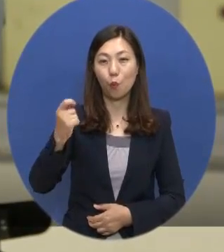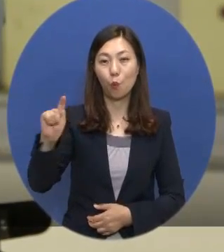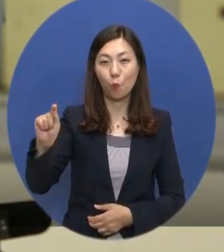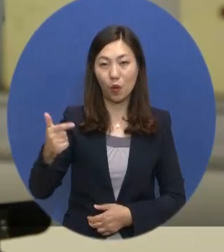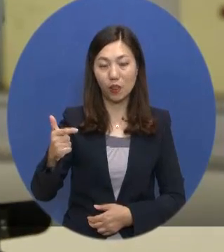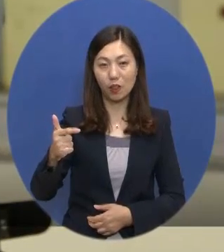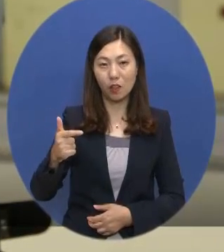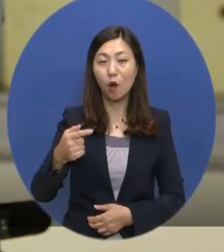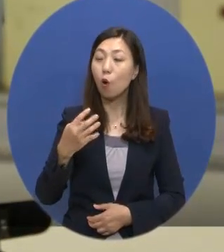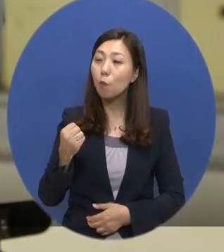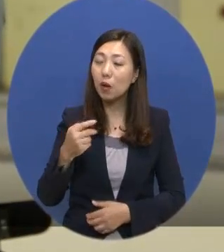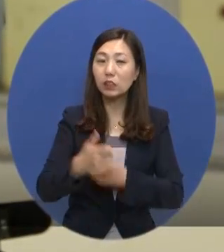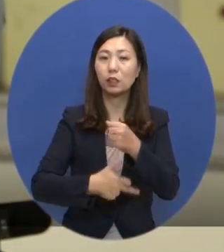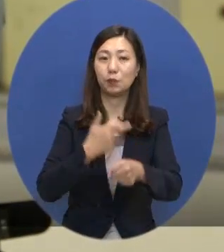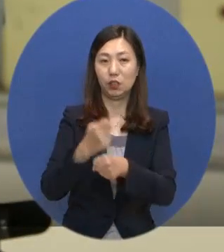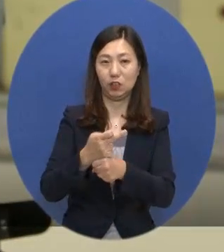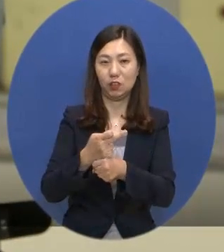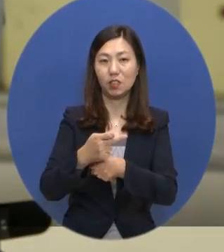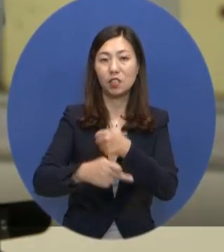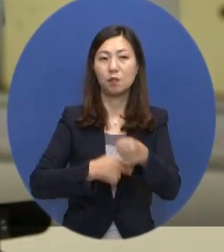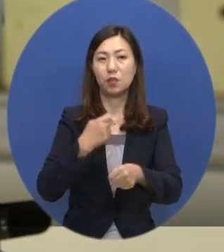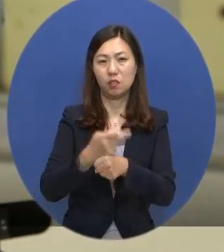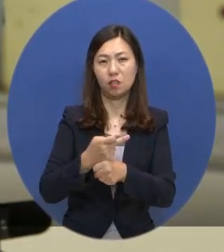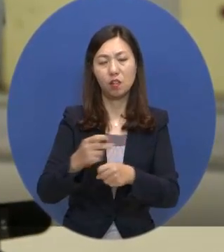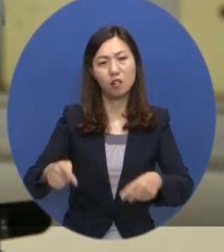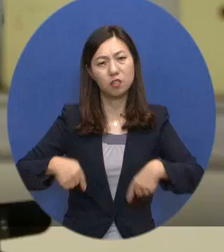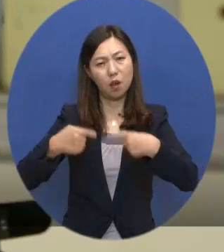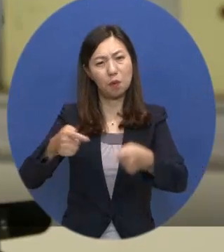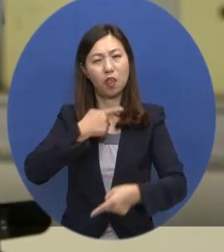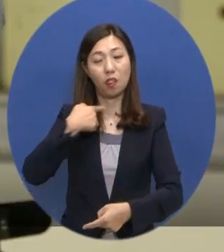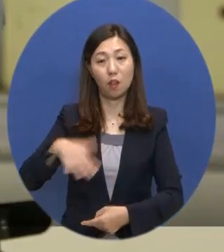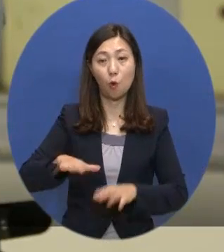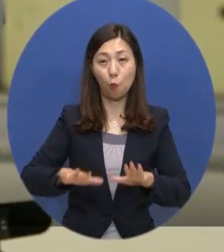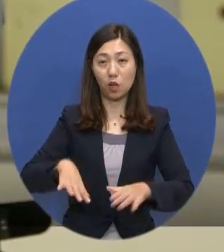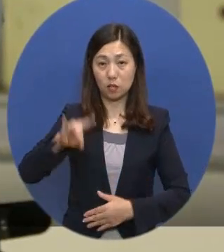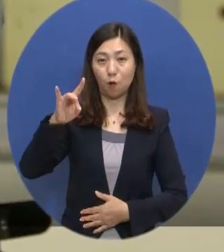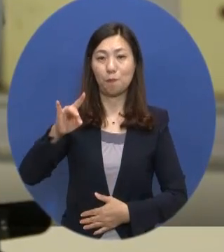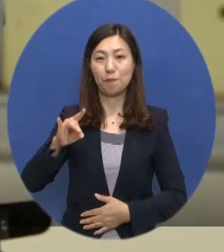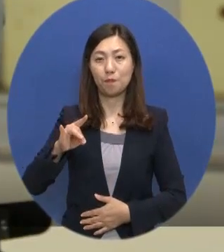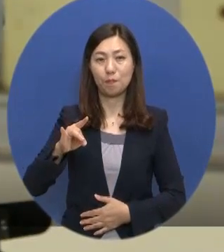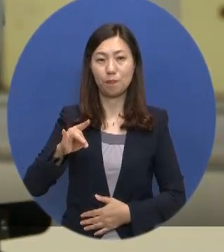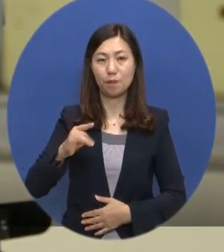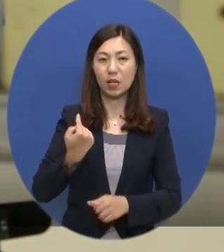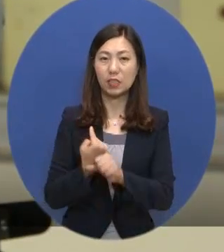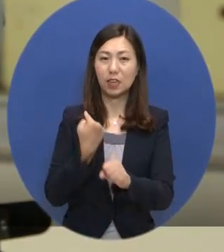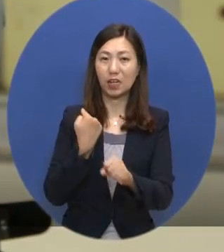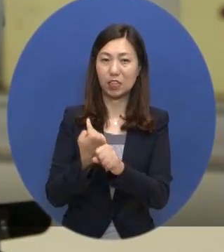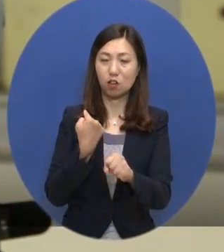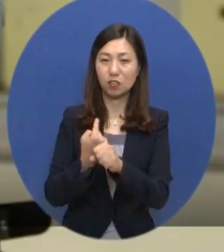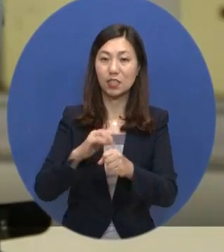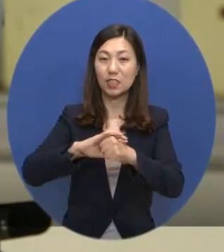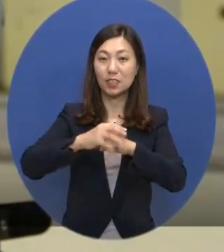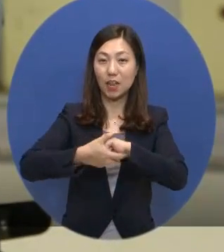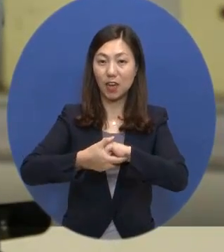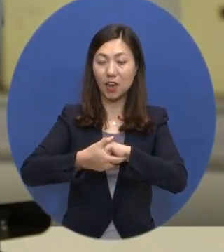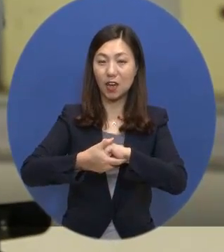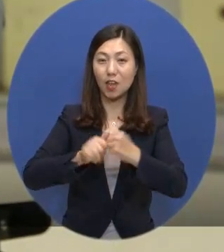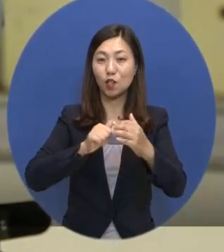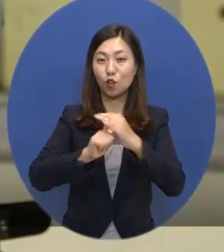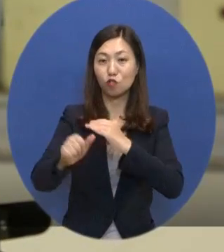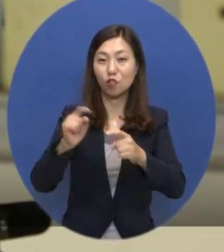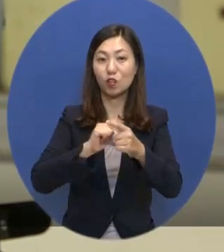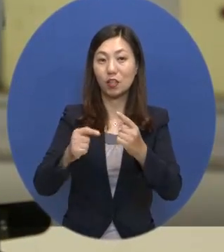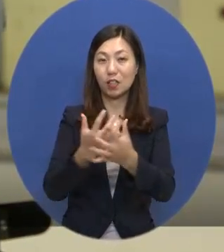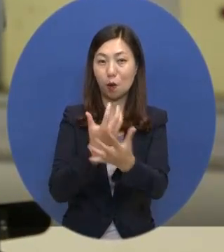건 지금? 참가한 지금 없고요. 이번 처음이고요. 작년에 이제 세계선수권대회